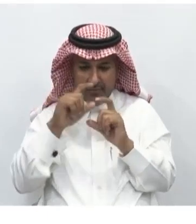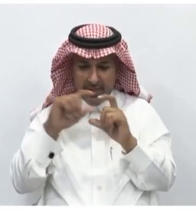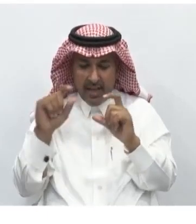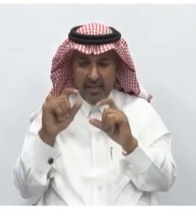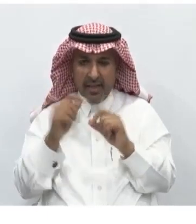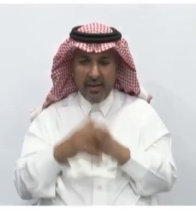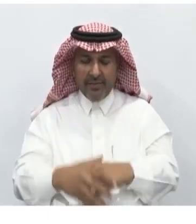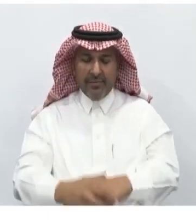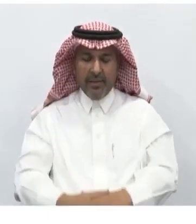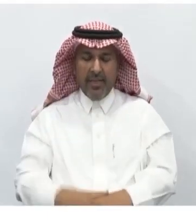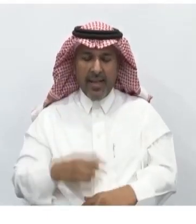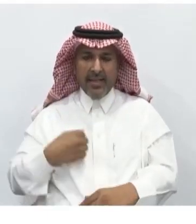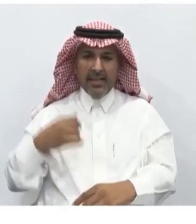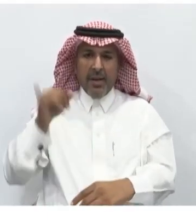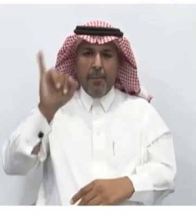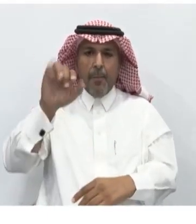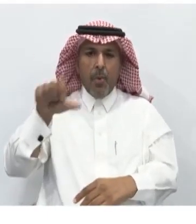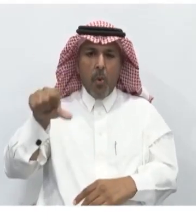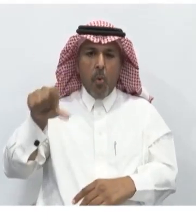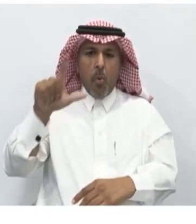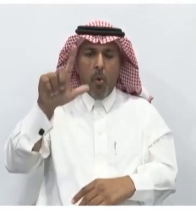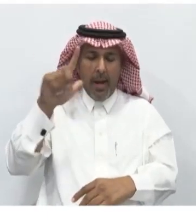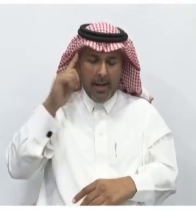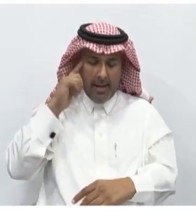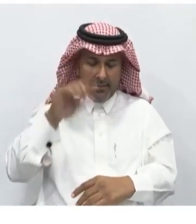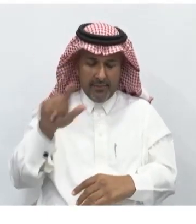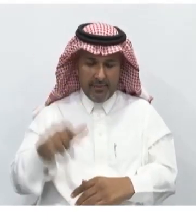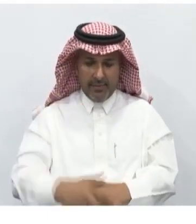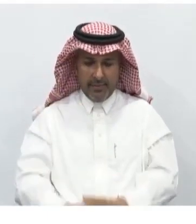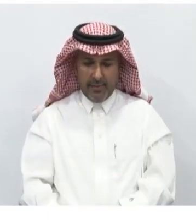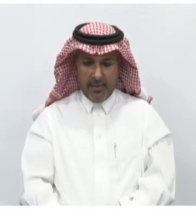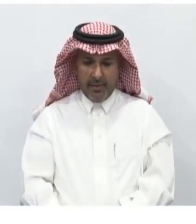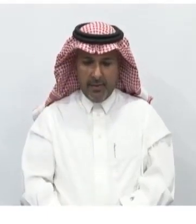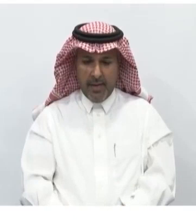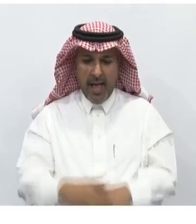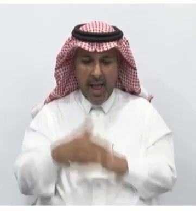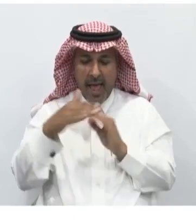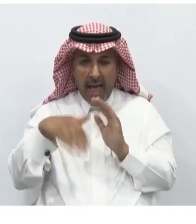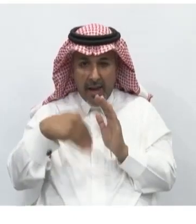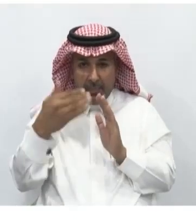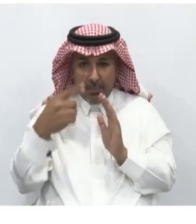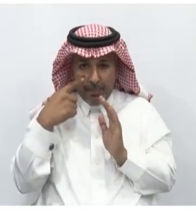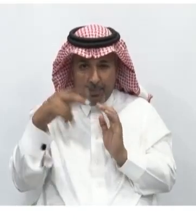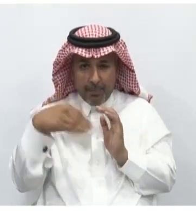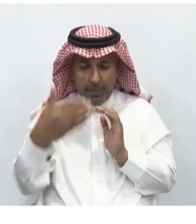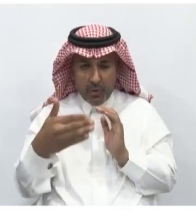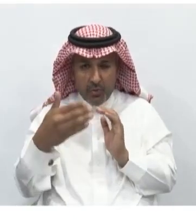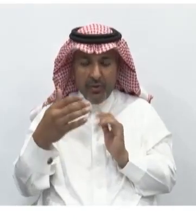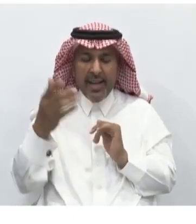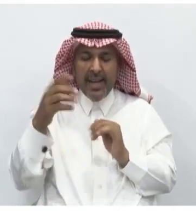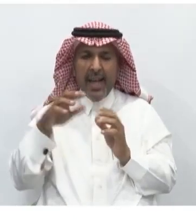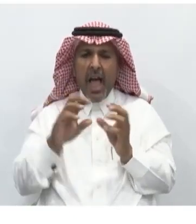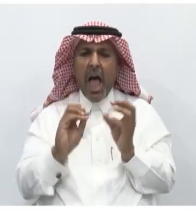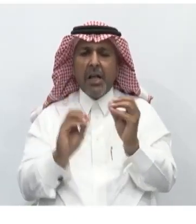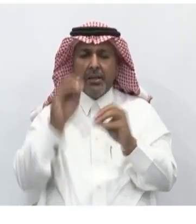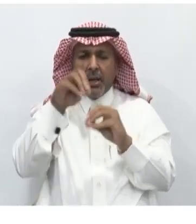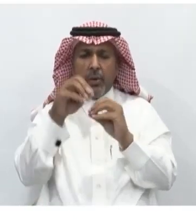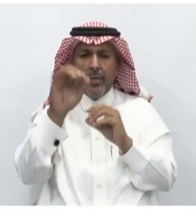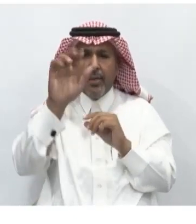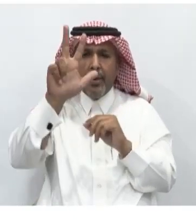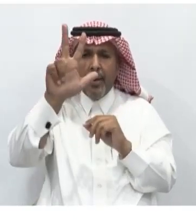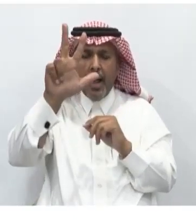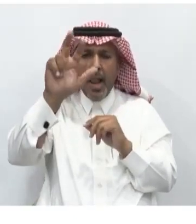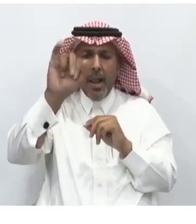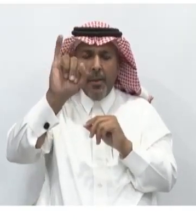النحاس. هنا الآن سنحسب عدد مولات الماء بالتعويض بقيمة كتلة الماء مضروبًا في